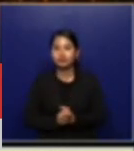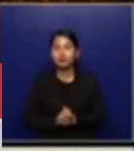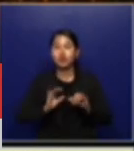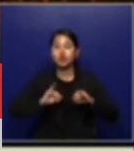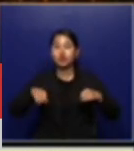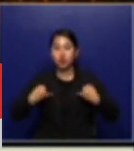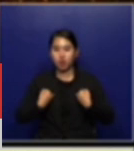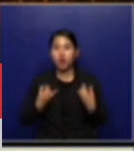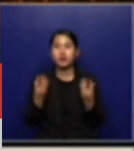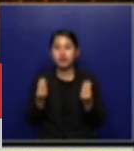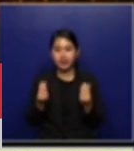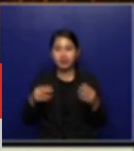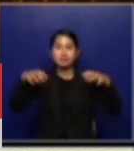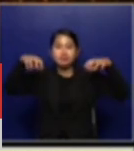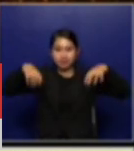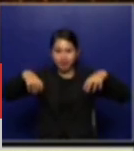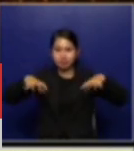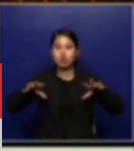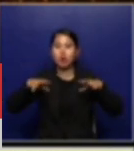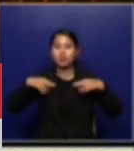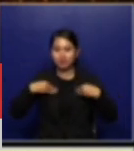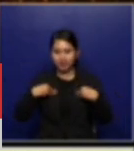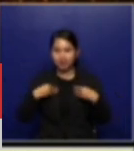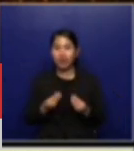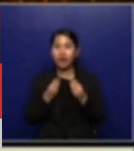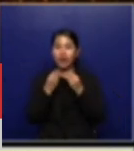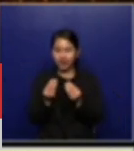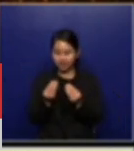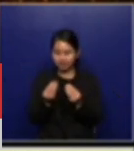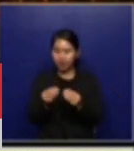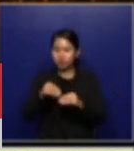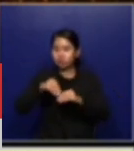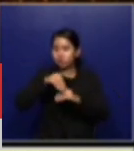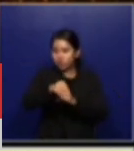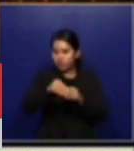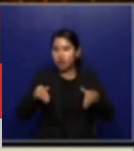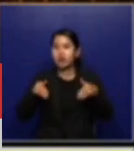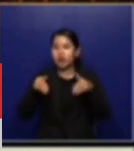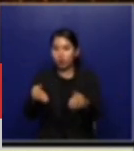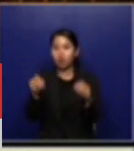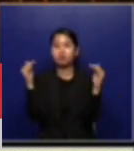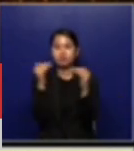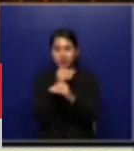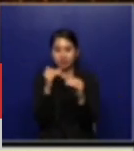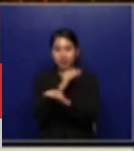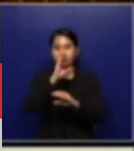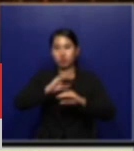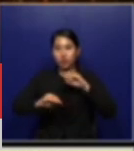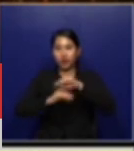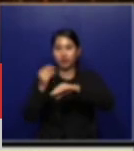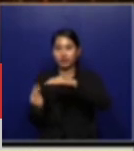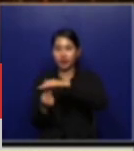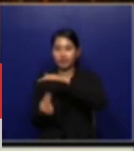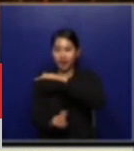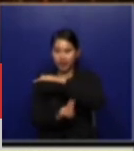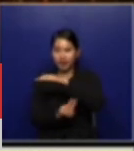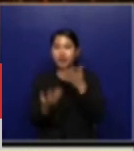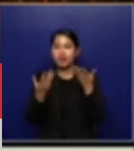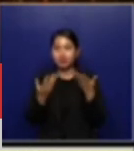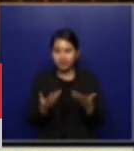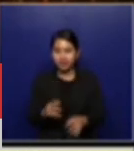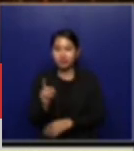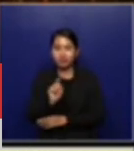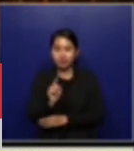ที่ทั้งสองฝั่งก็ยินยอมให้กรมทางหลวงดำเนินการสร้างแล้วกรมทางหลวงดำเนินการขั้นต่อไปก็คือ